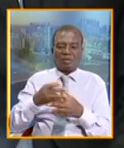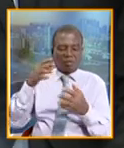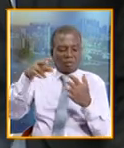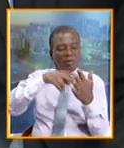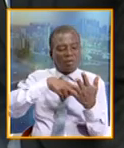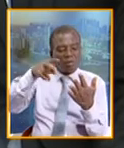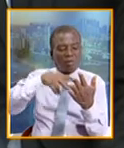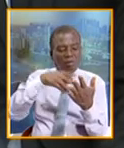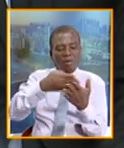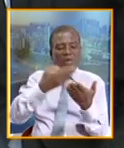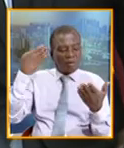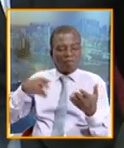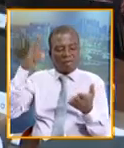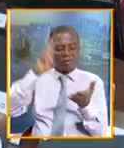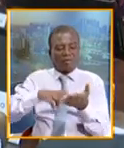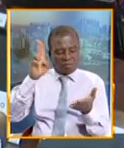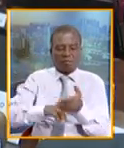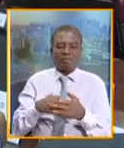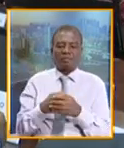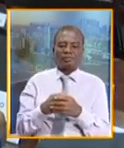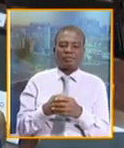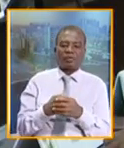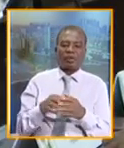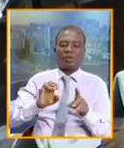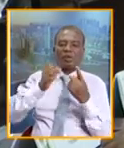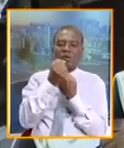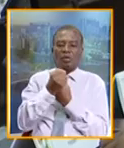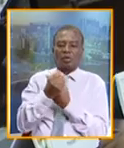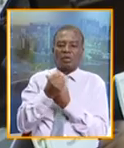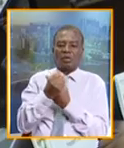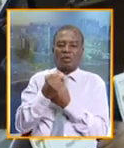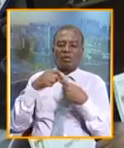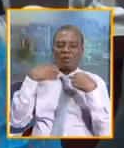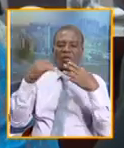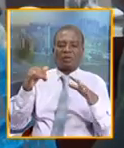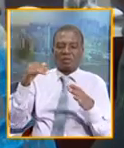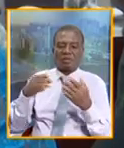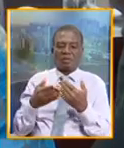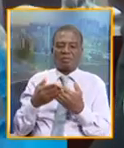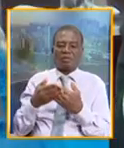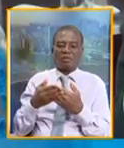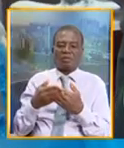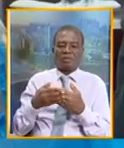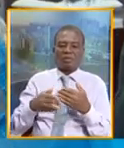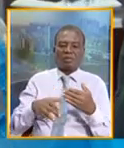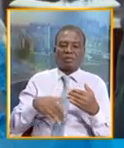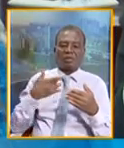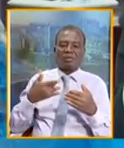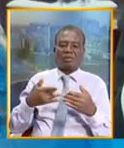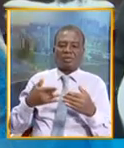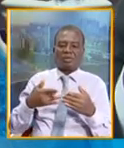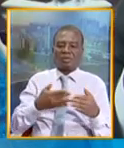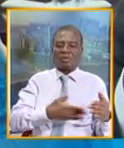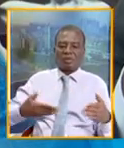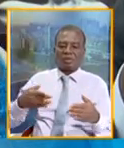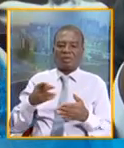parcourir avant de procéder à la signature. Une situation vite dénoncée par les parties prenantes. Ça, c'est un manque de sérieux de la